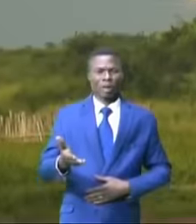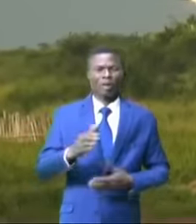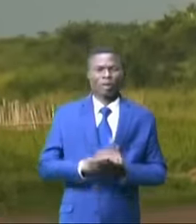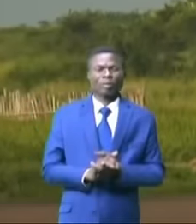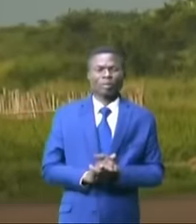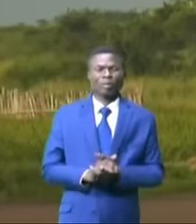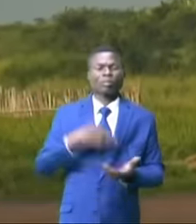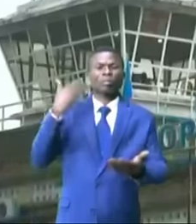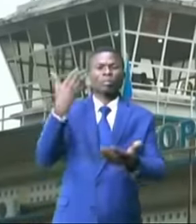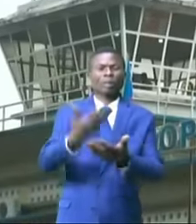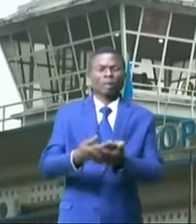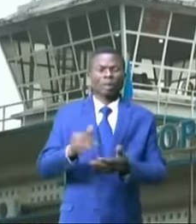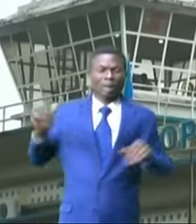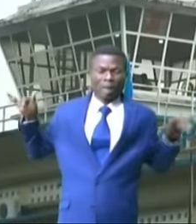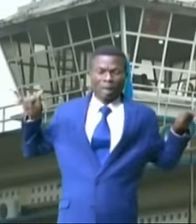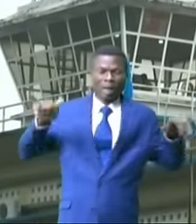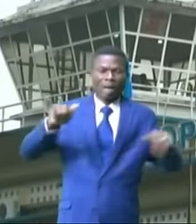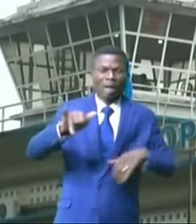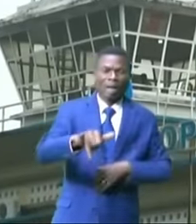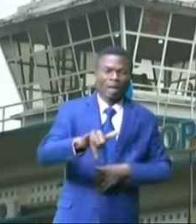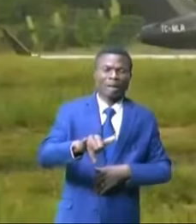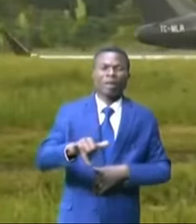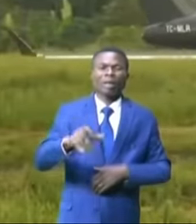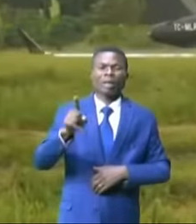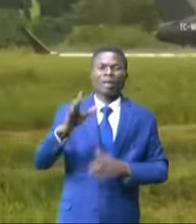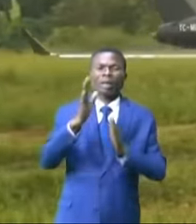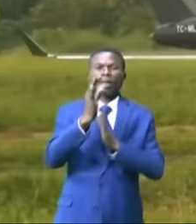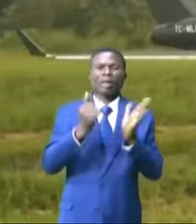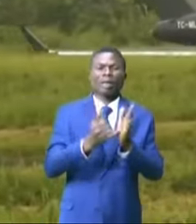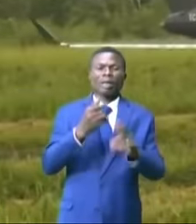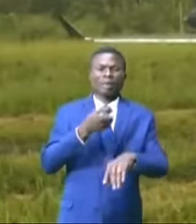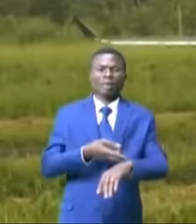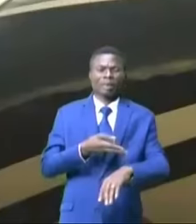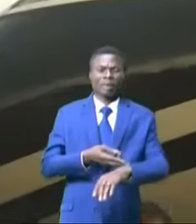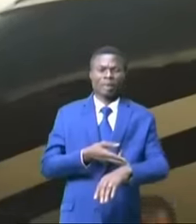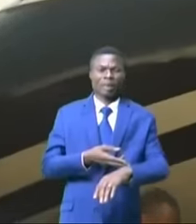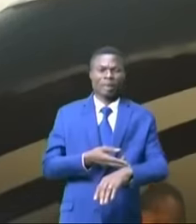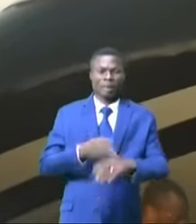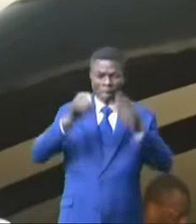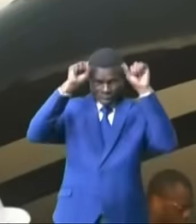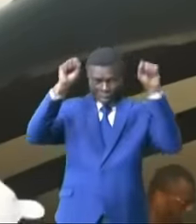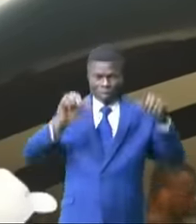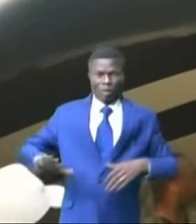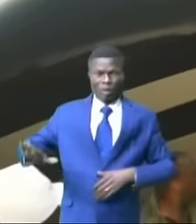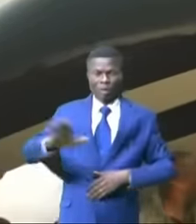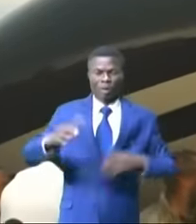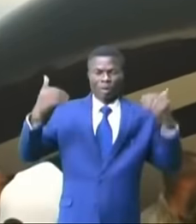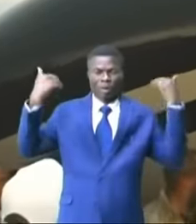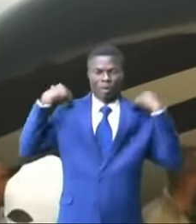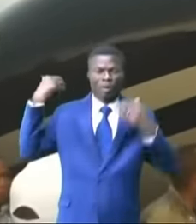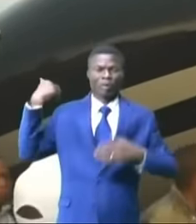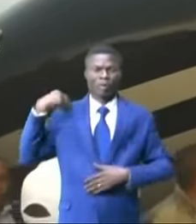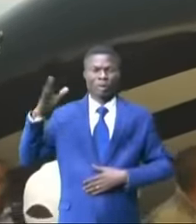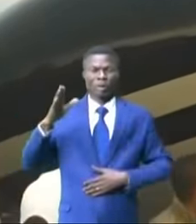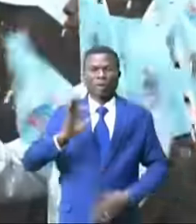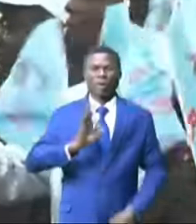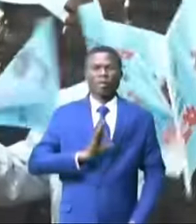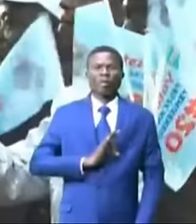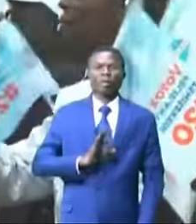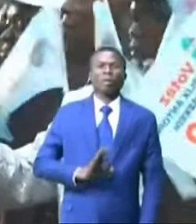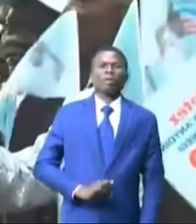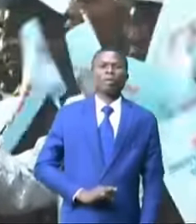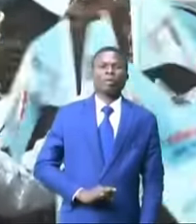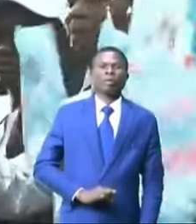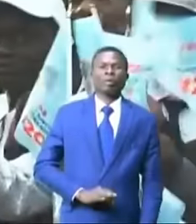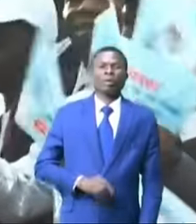son arrivée à l'aéroport de Kindu, à 16h passées, le président de la République et chef de l'État, Félix-Antoine